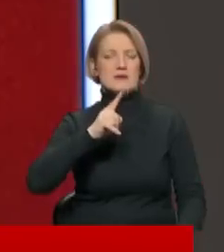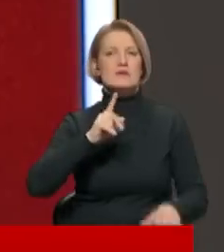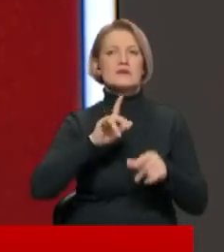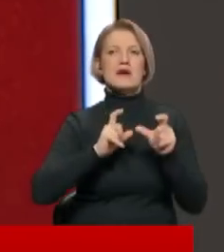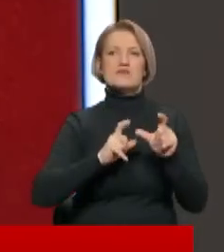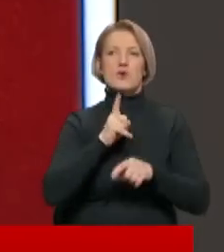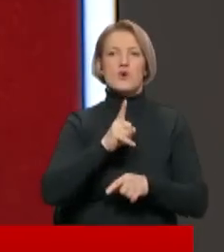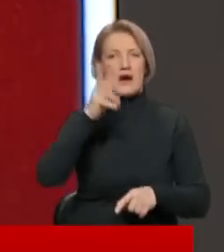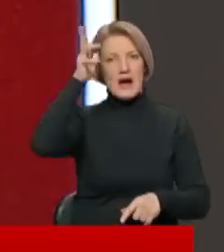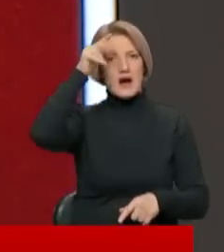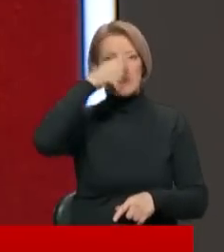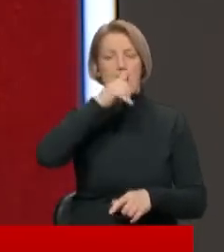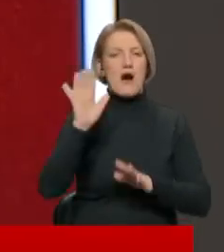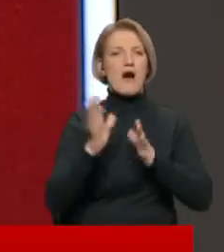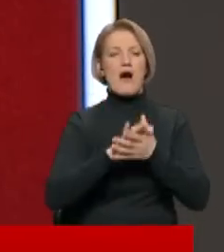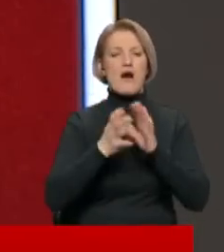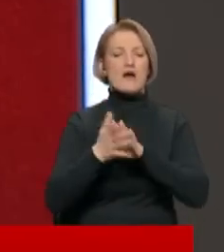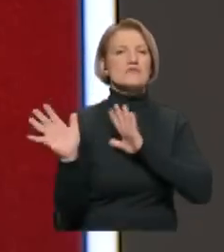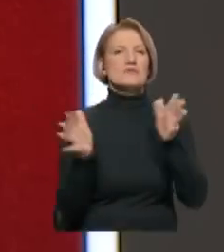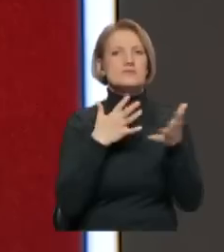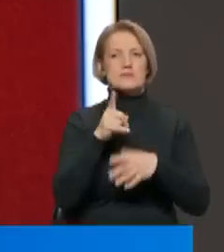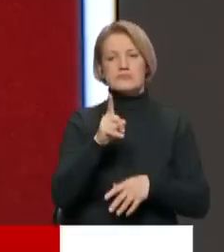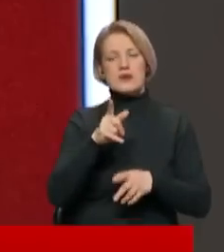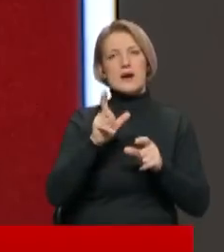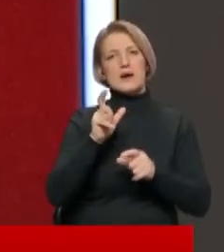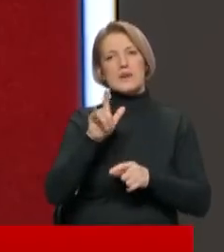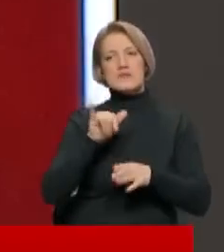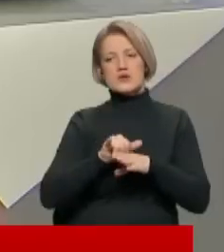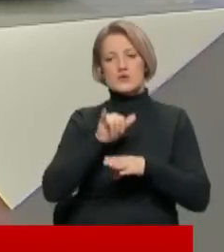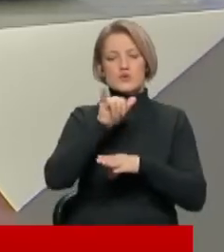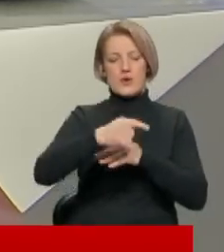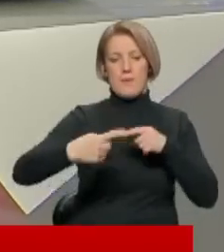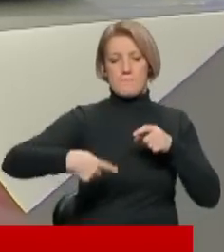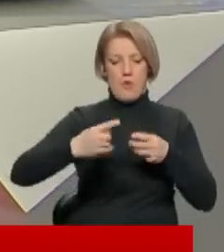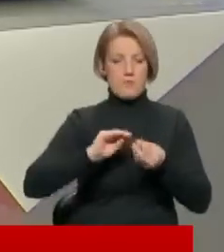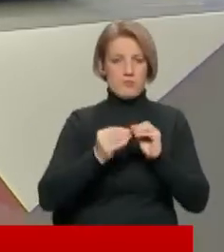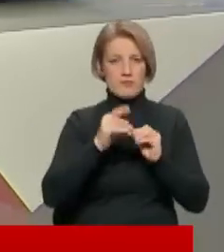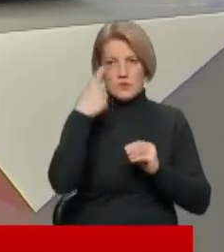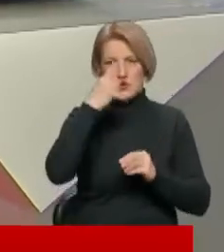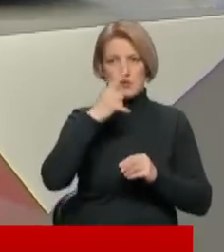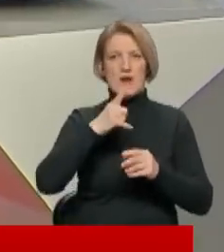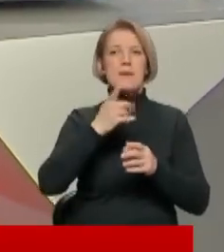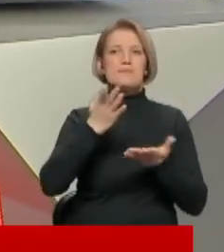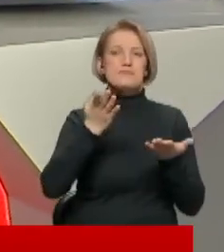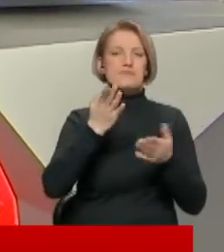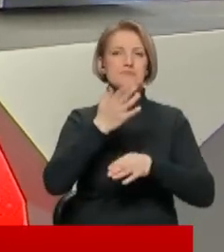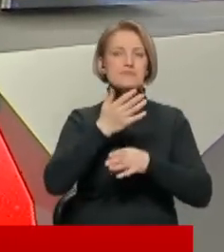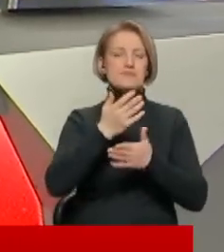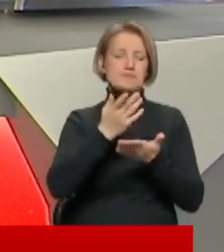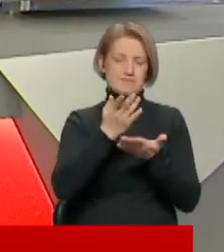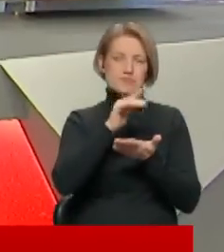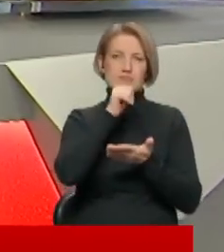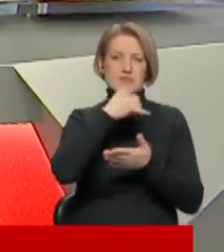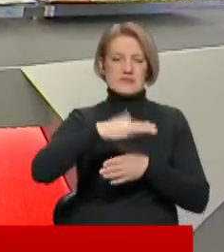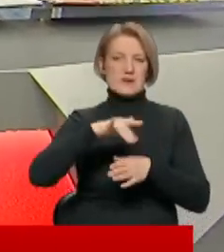kaliforniya'dan Amerika'yı Bu arada kar fırtınasına sormuştu Ancak bu görüntü başka bir görüntü bir uçak Motor arızası nedeniyle plaja inmek isteyen bir pilot pilot